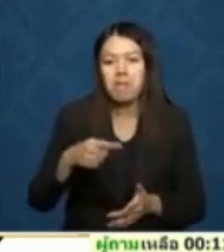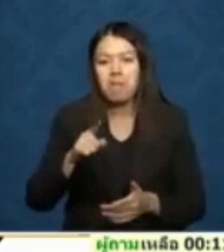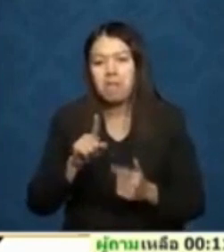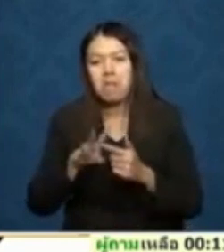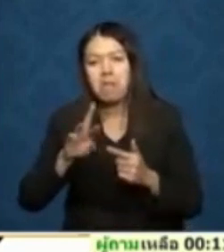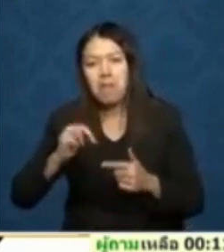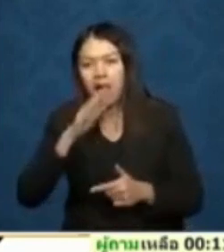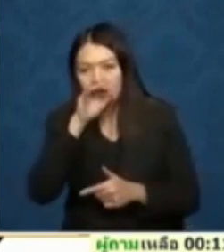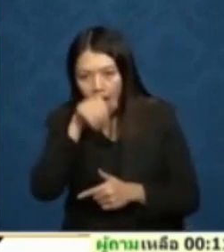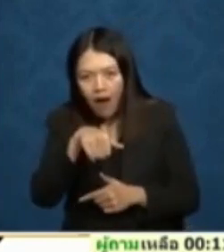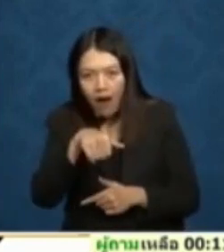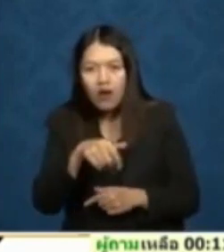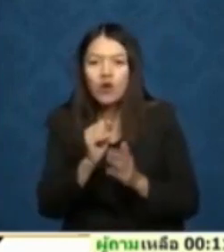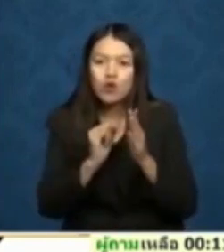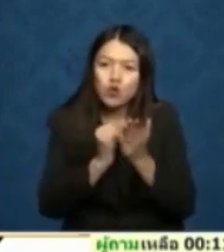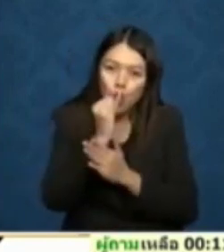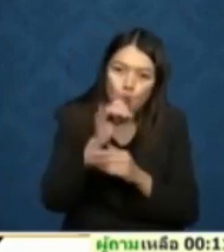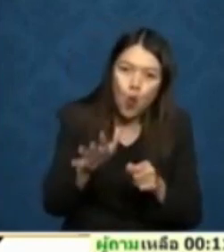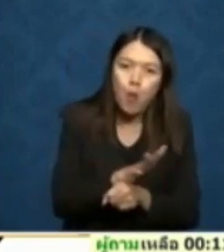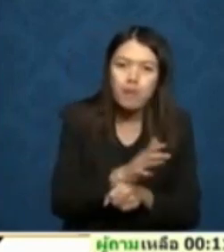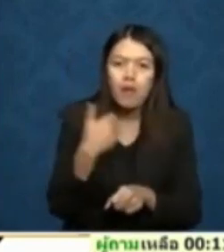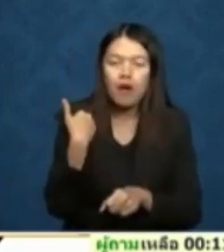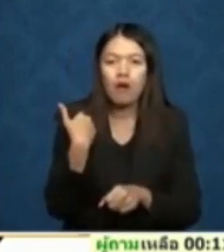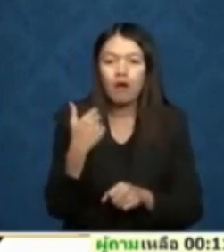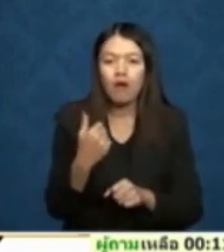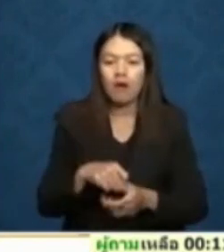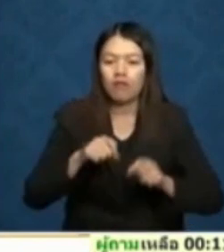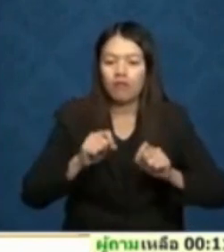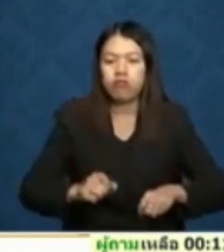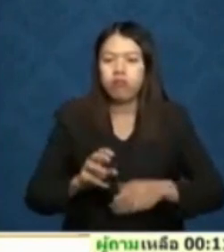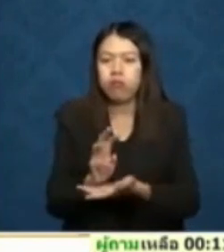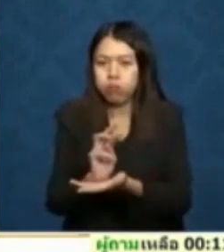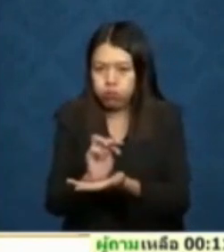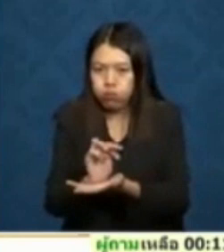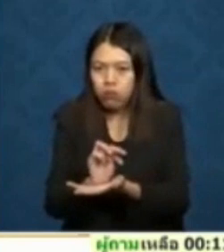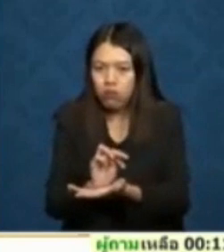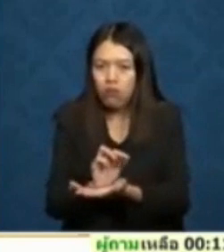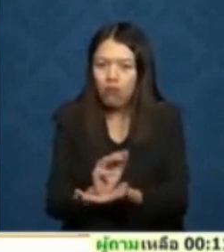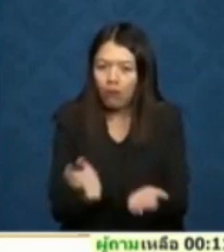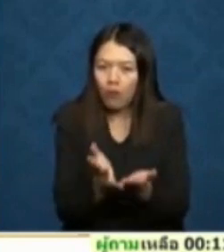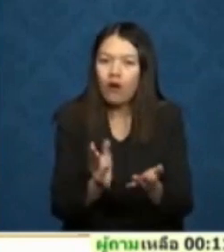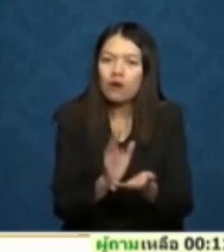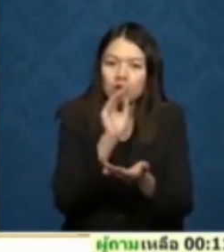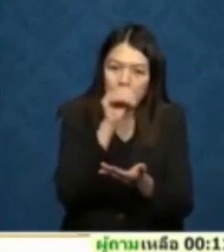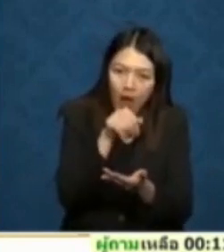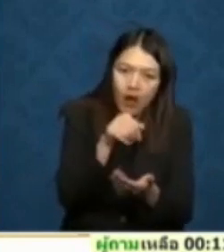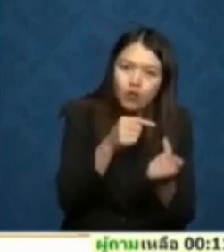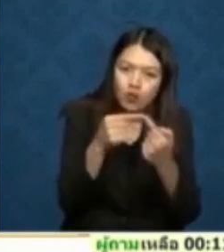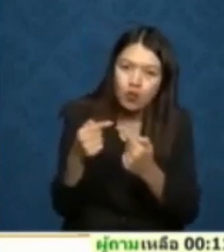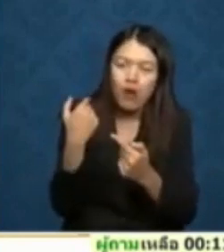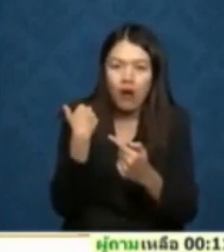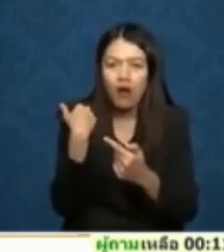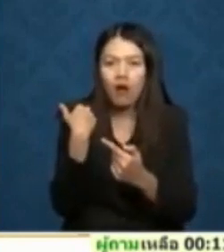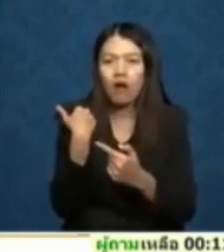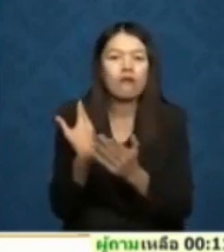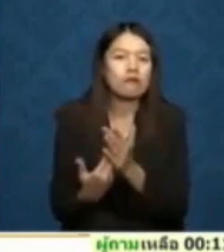กต้องครบถ้วนหรือไม่ได้มีการตรวจสอบการจดจัดตั้งมูลนิธิเพื่อการอนุรักษ์ช้างที่เกี่ยวข้องหรือไม่รวมถึงเส้นทาง